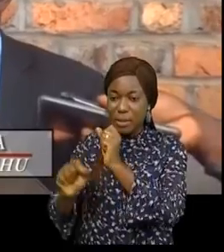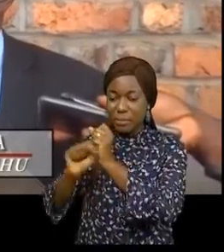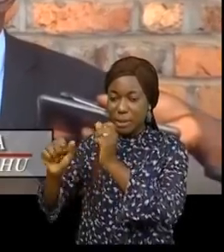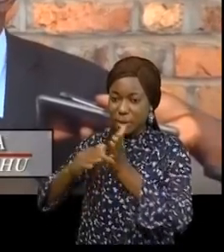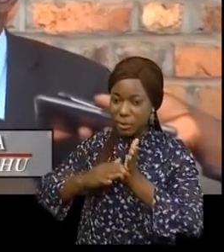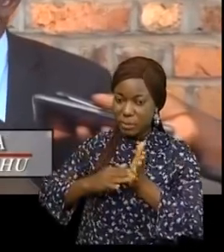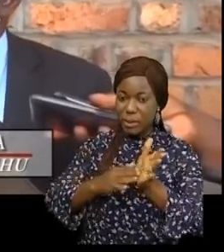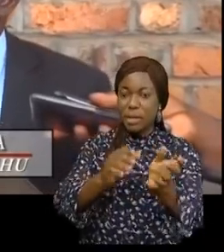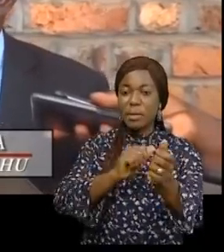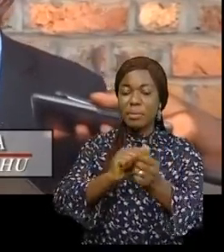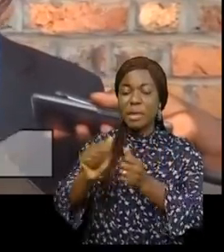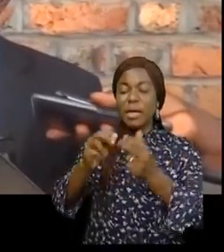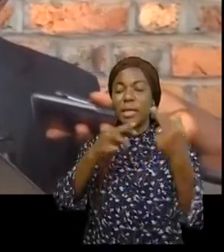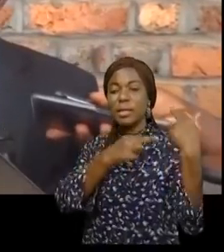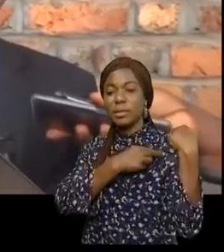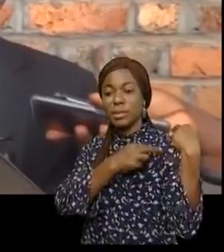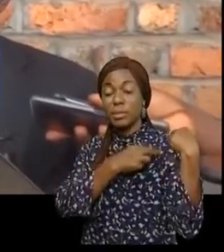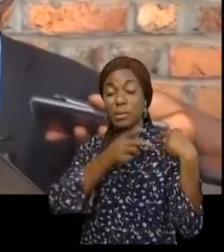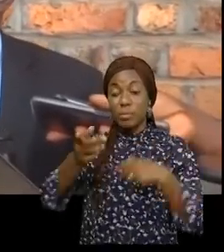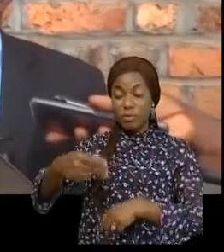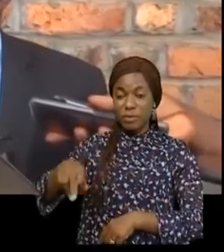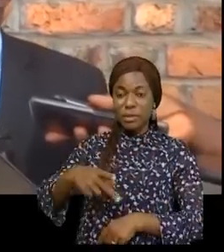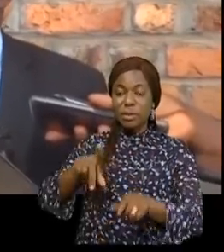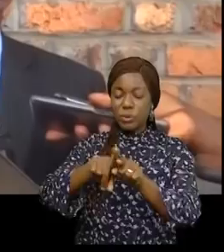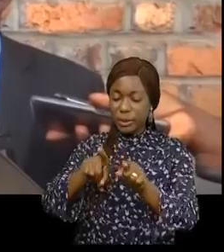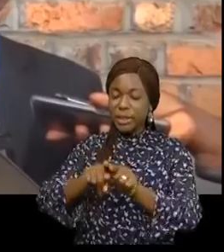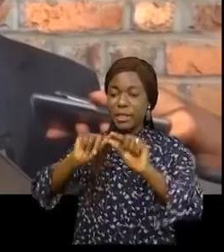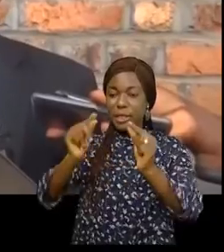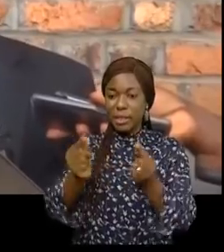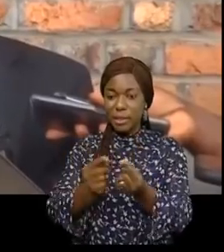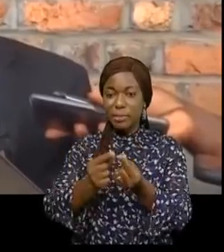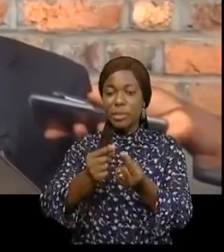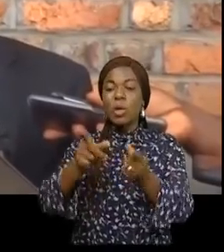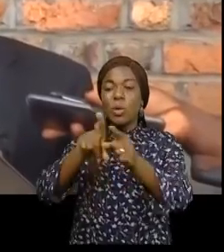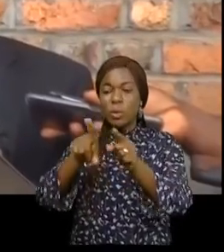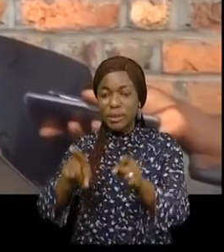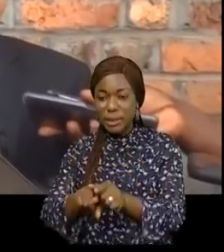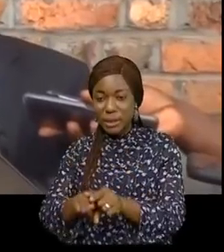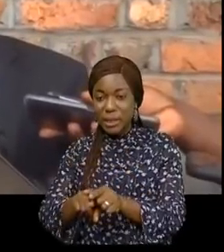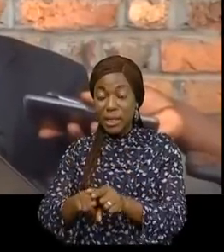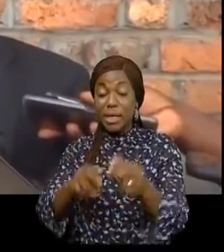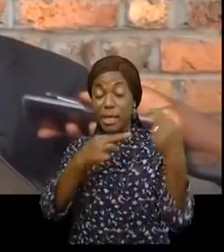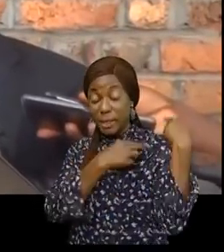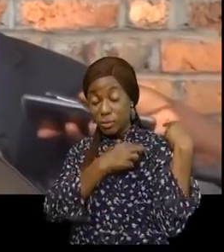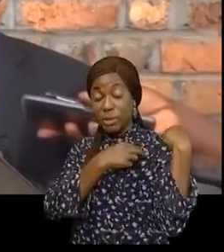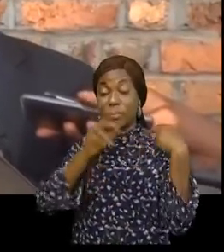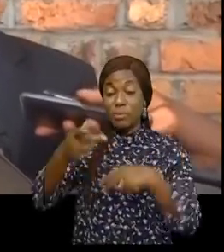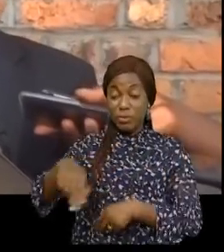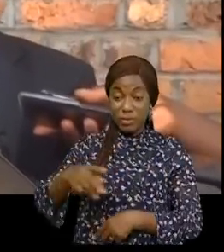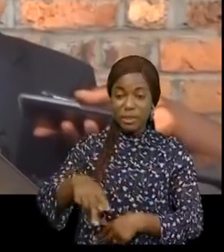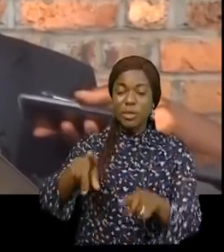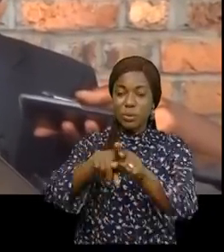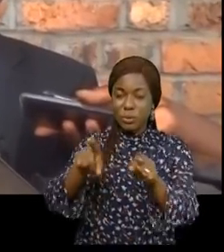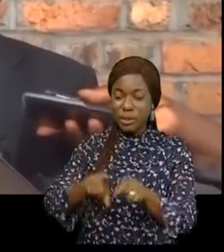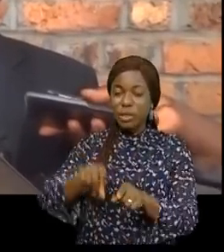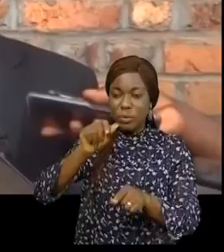par l'autorité provinciale et toute l'équipe du gouvernement provincial. Donc l'autorité provinciale et même aussi la première institution, ils se sont